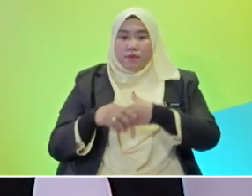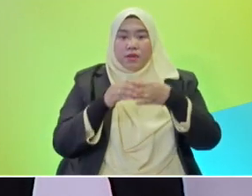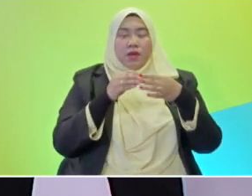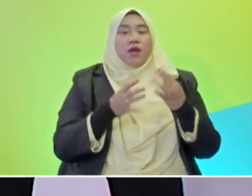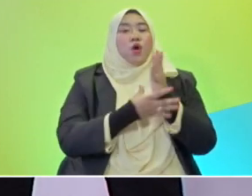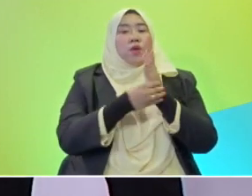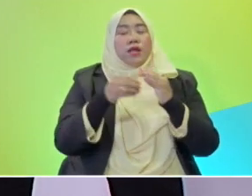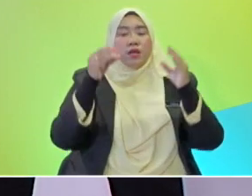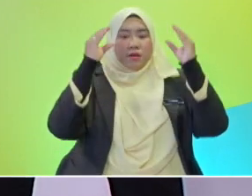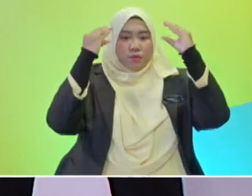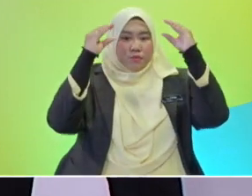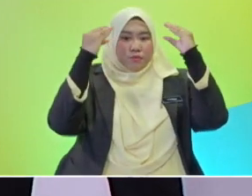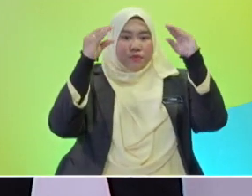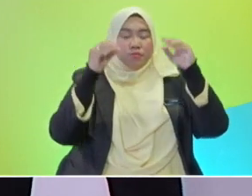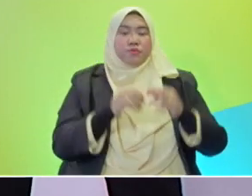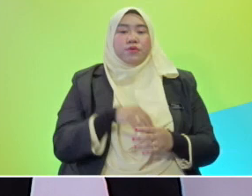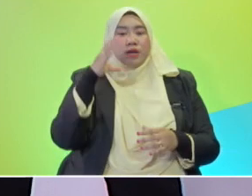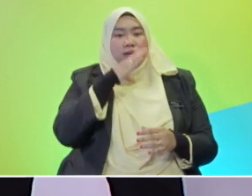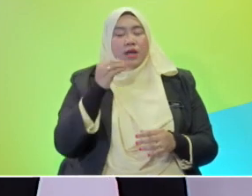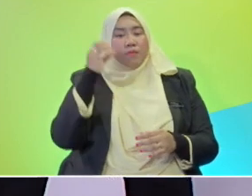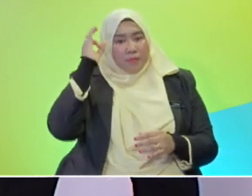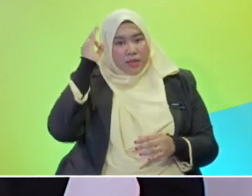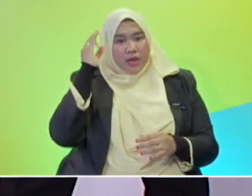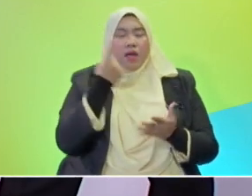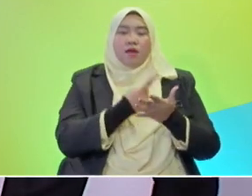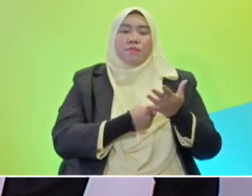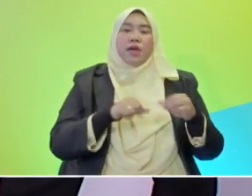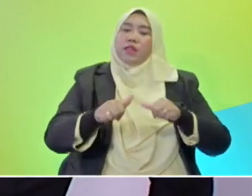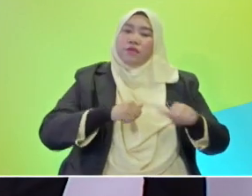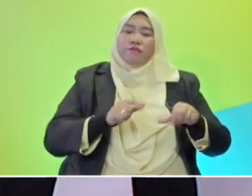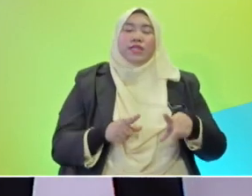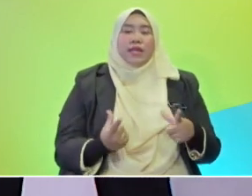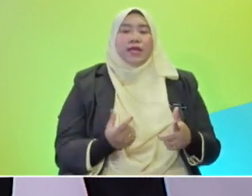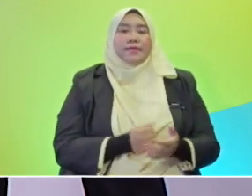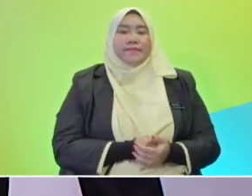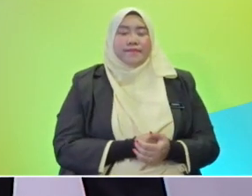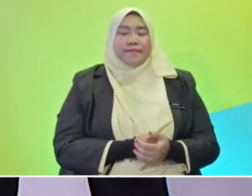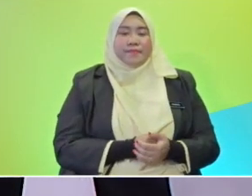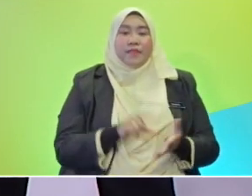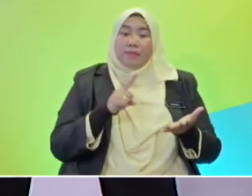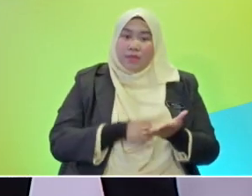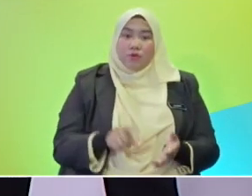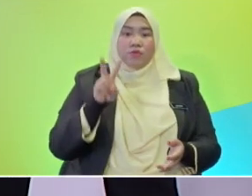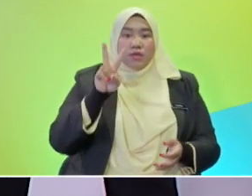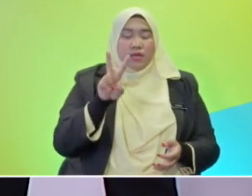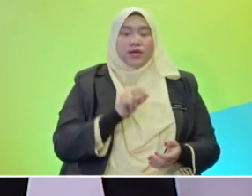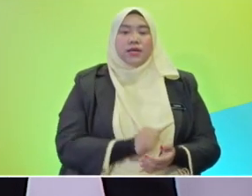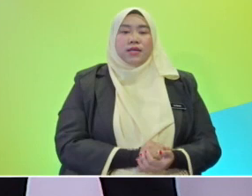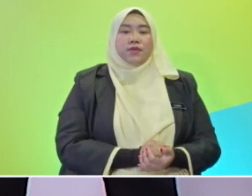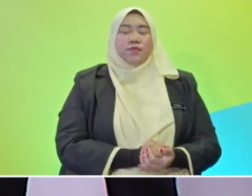juga memikirkan activity seterusnya untuk murid tersebut bagi Activity yang minggu kedua